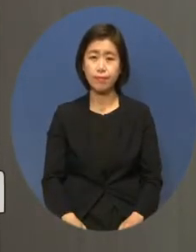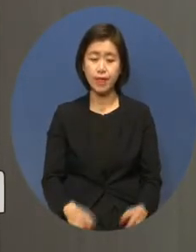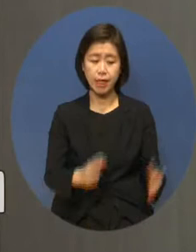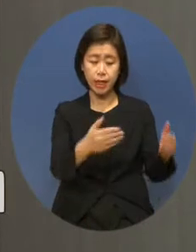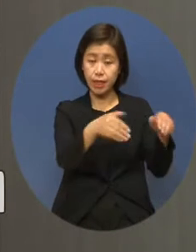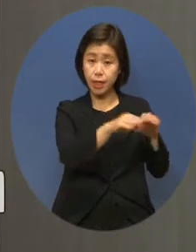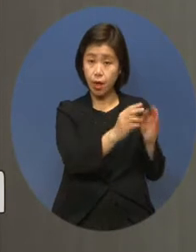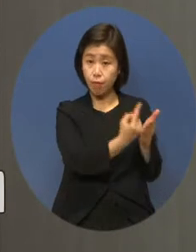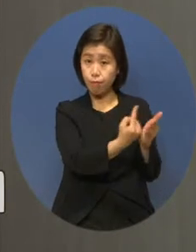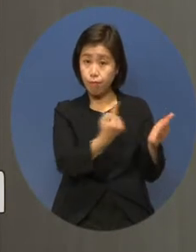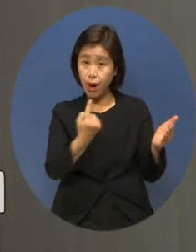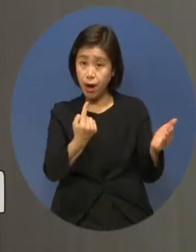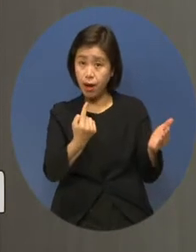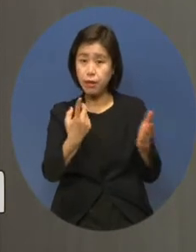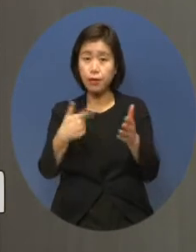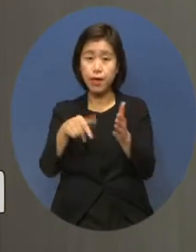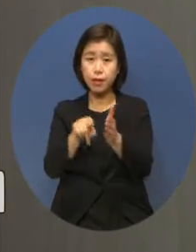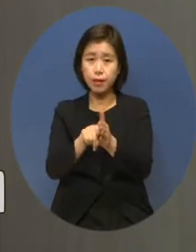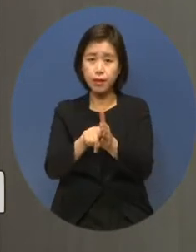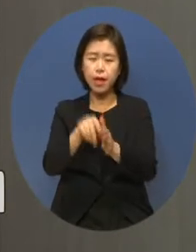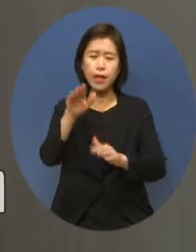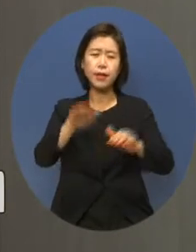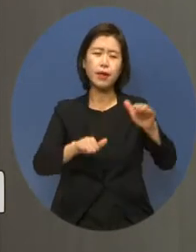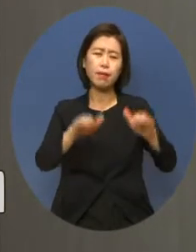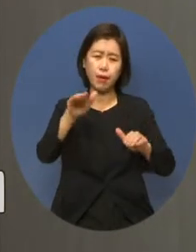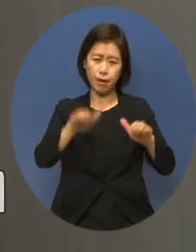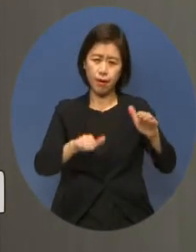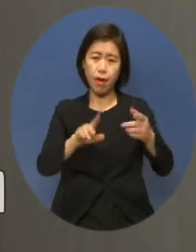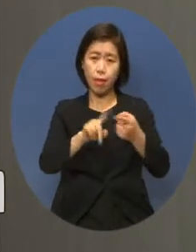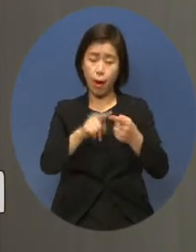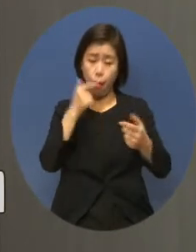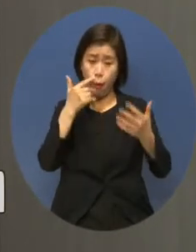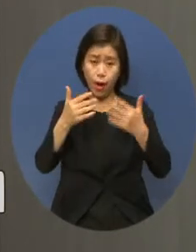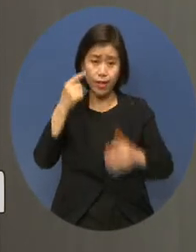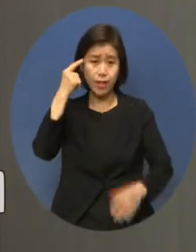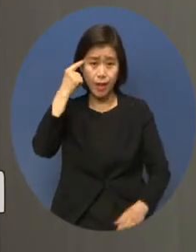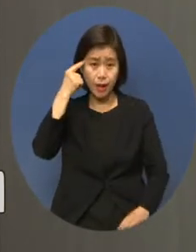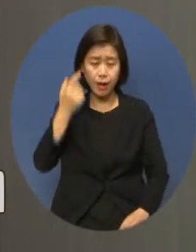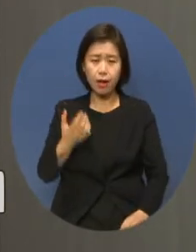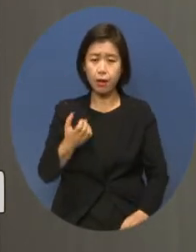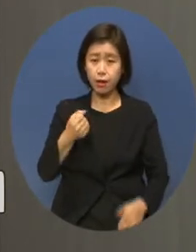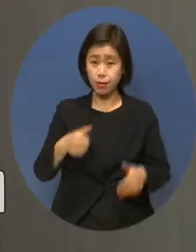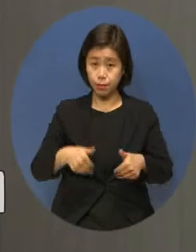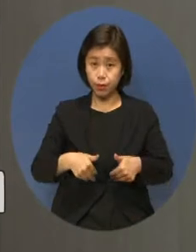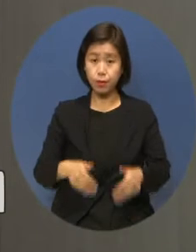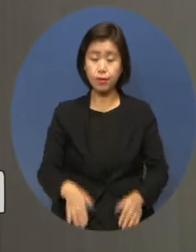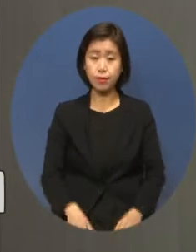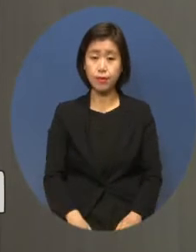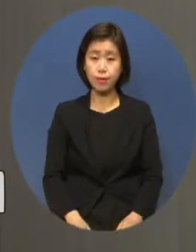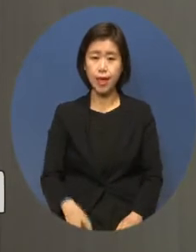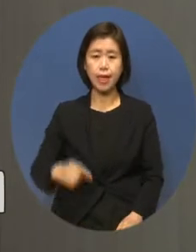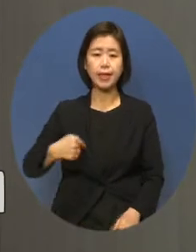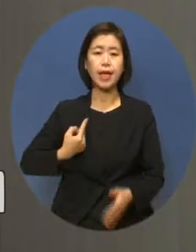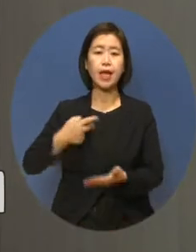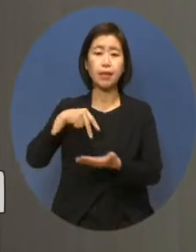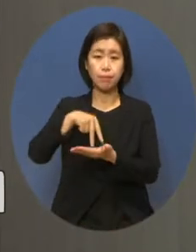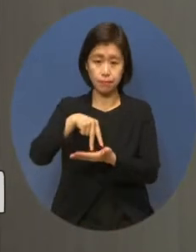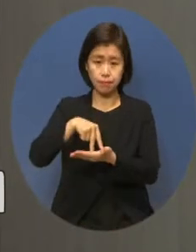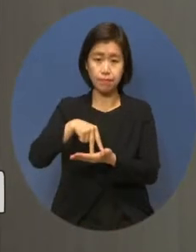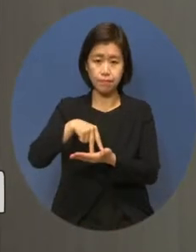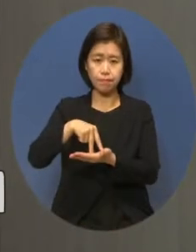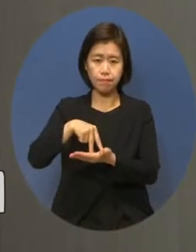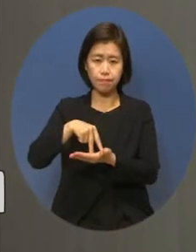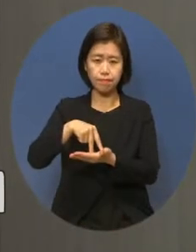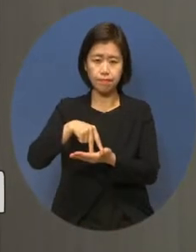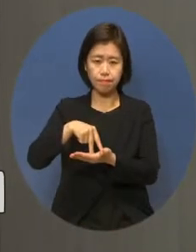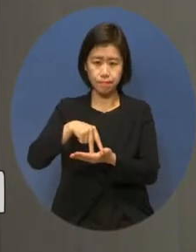하는 것을 하기 위해서는 차별의 구조에 대한 명확한 인식이 필요해요. 그러니까 자립이라는 키워드로